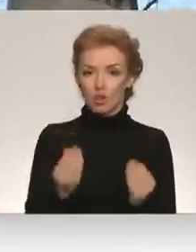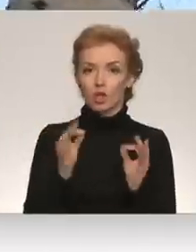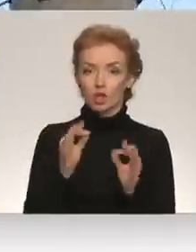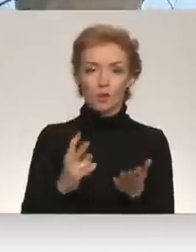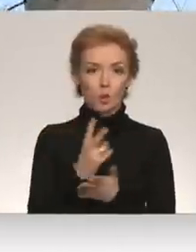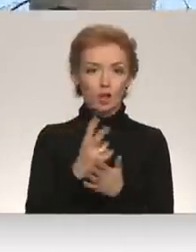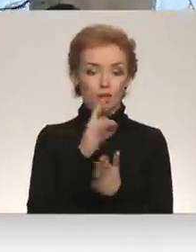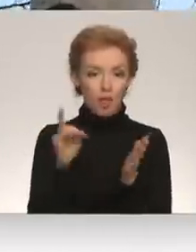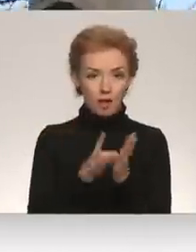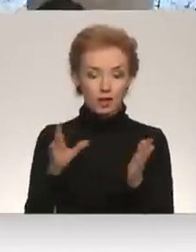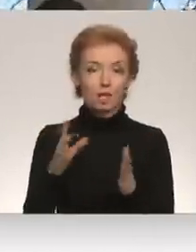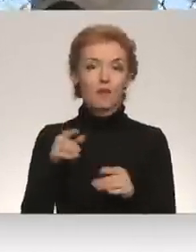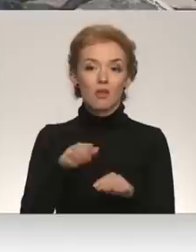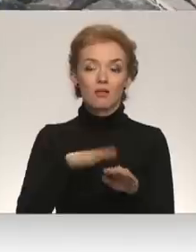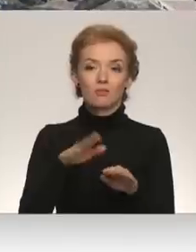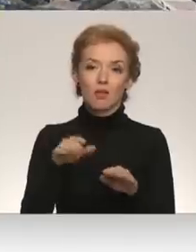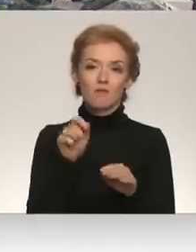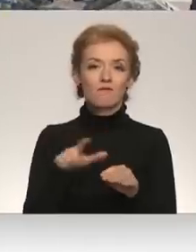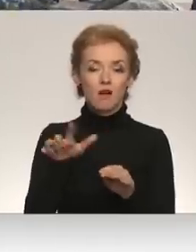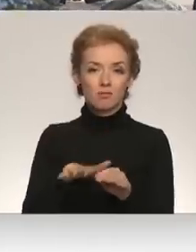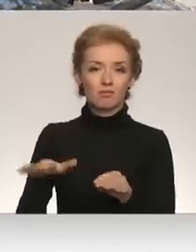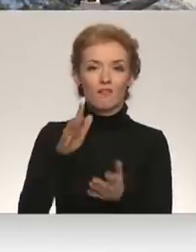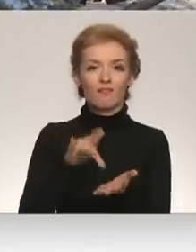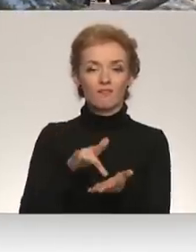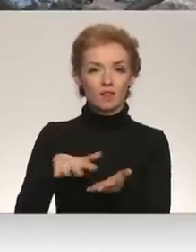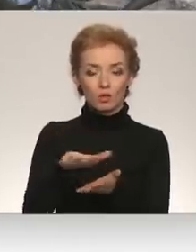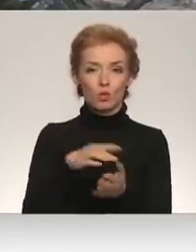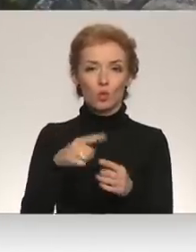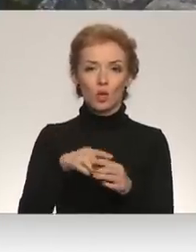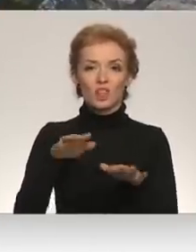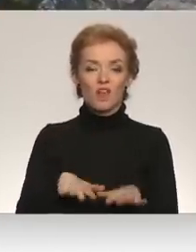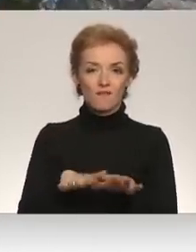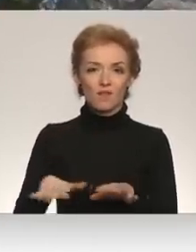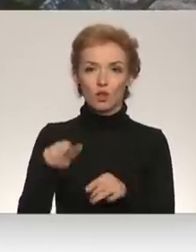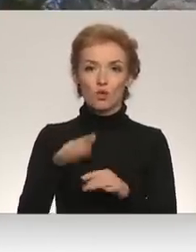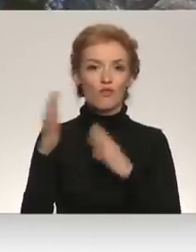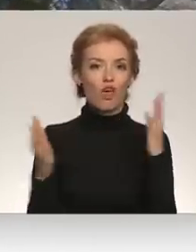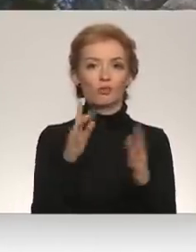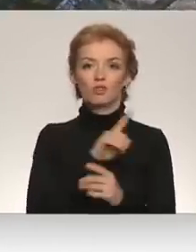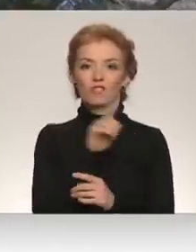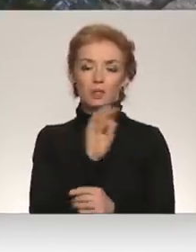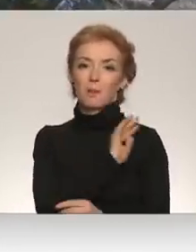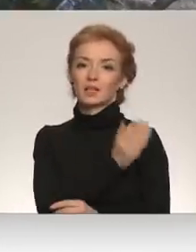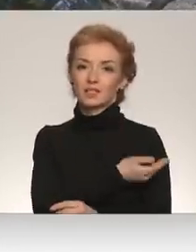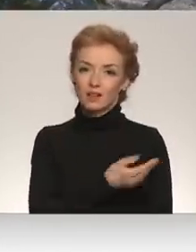traucējumiem. Galvenokārt tas noticis valsts vidienē un dienvidu daļā, kur vētras spēks bija vislielākais.